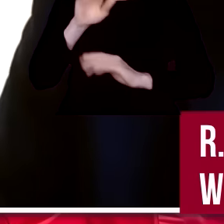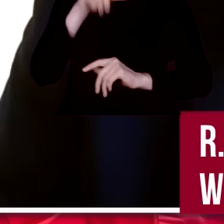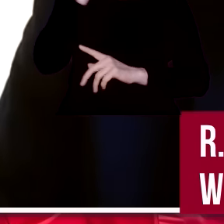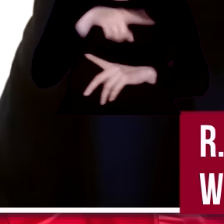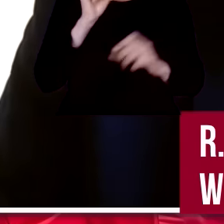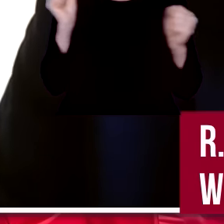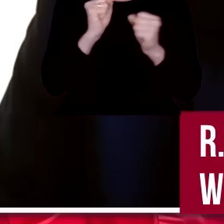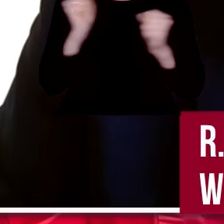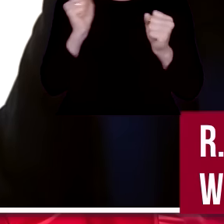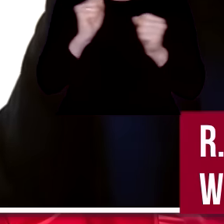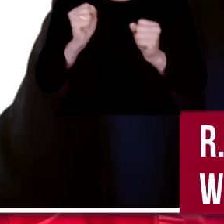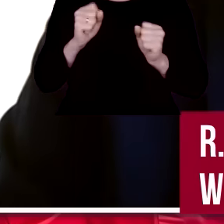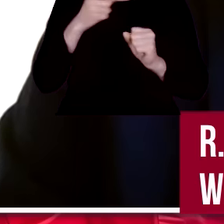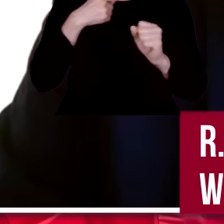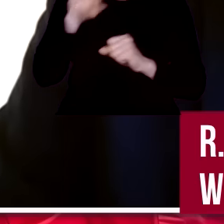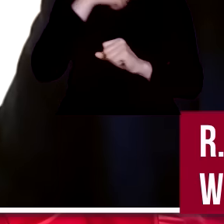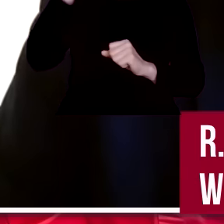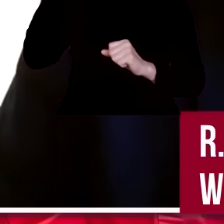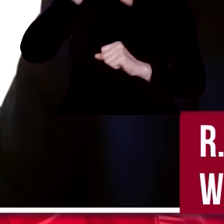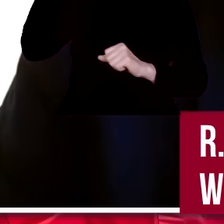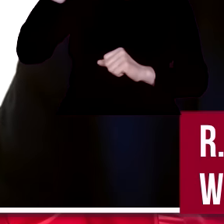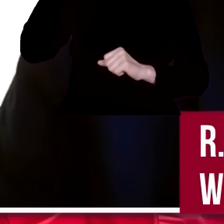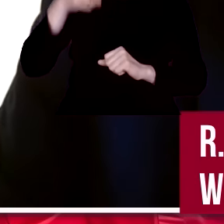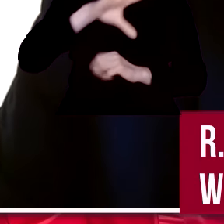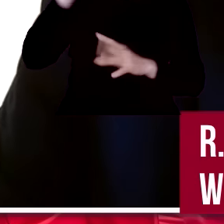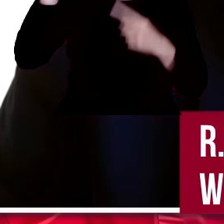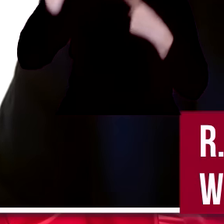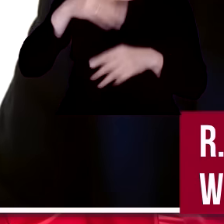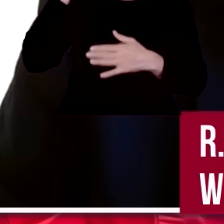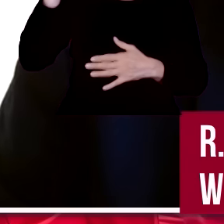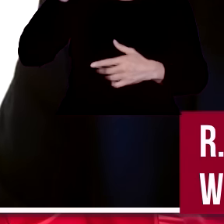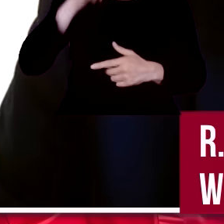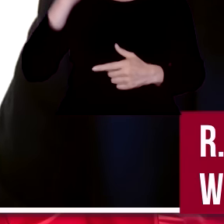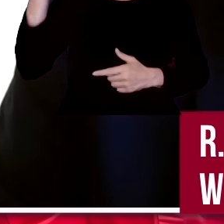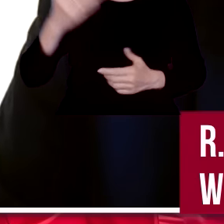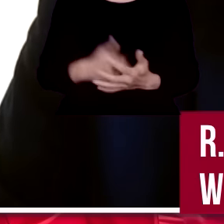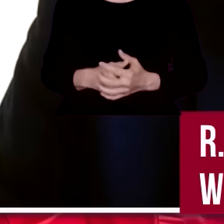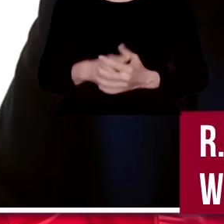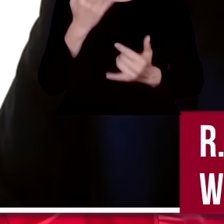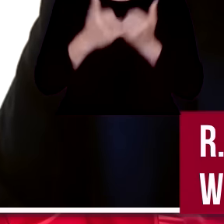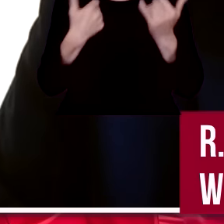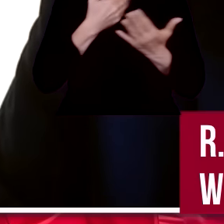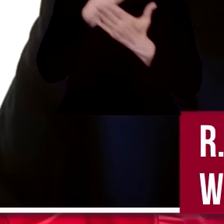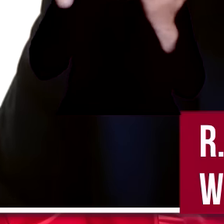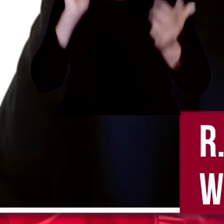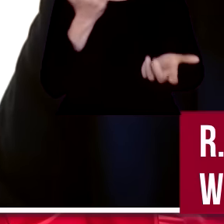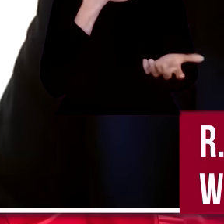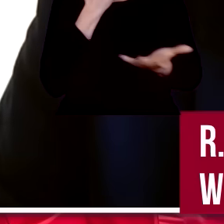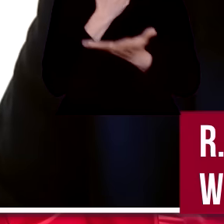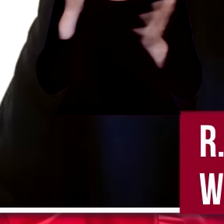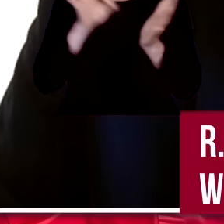że oni są wszędzie wszystko widzą za wszystko odpowiadają także takie wstawianie że jak nie wiadomo o co chodzi to na pewno chodzi o